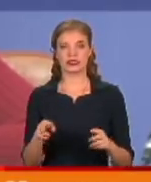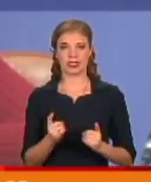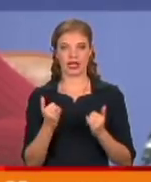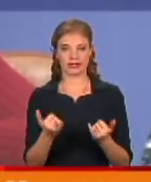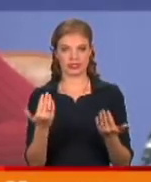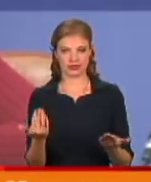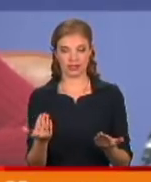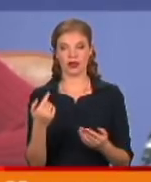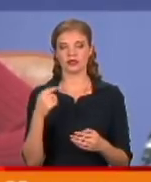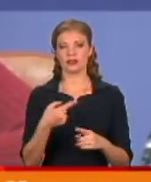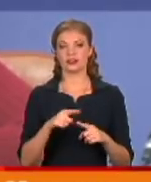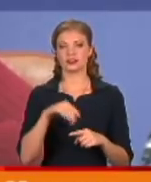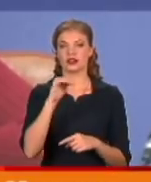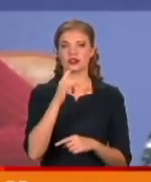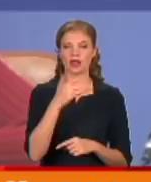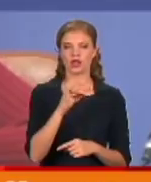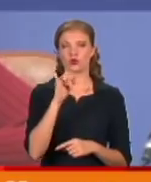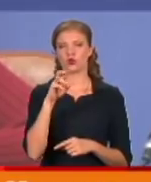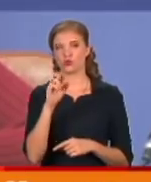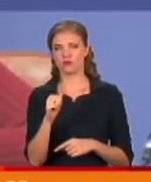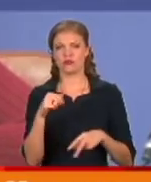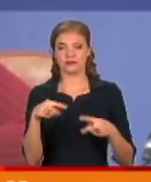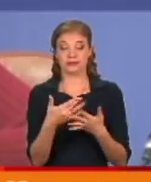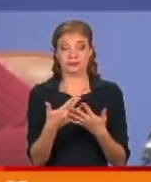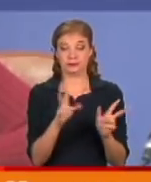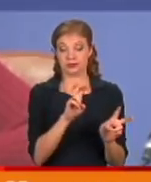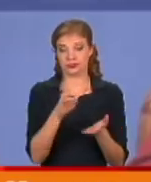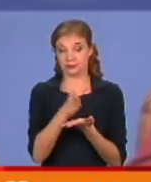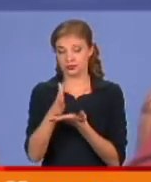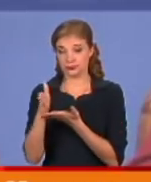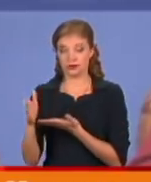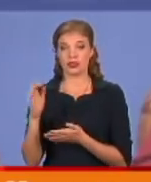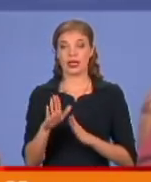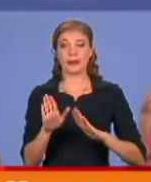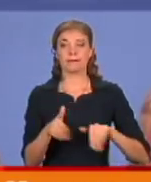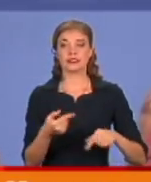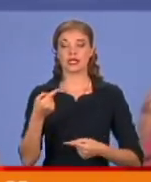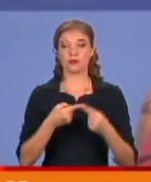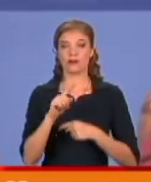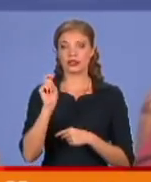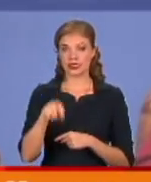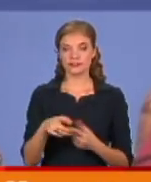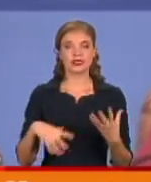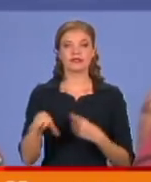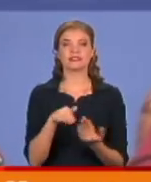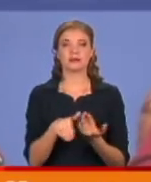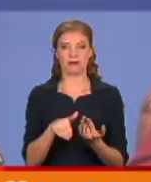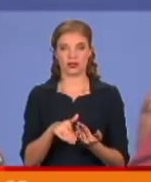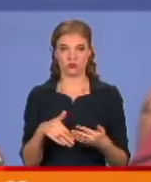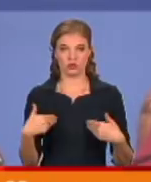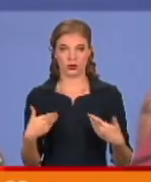них – танго, румба, сальса, кубинська сальса, кізомба. Після повернення з війни всі методи